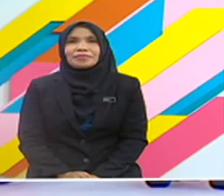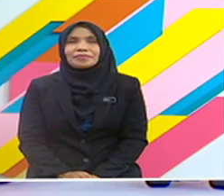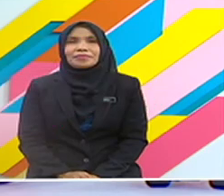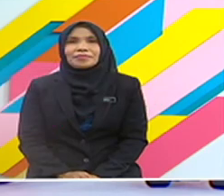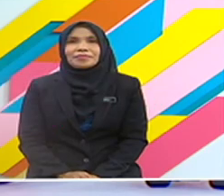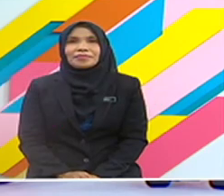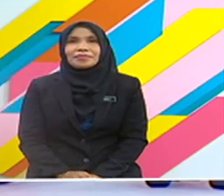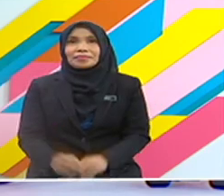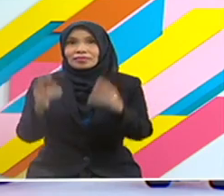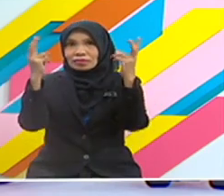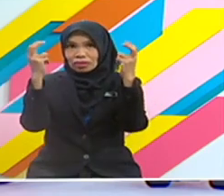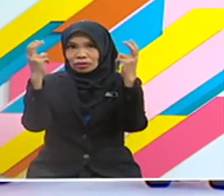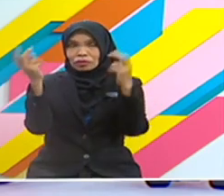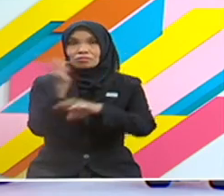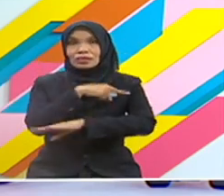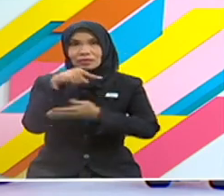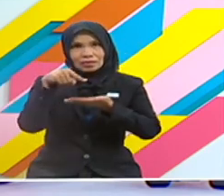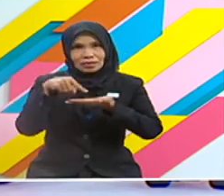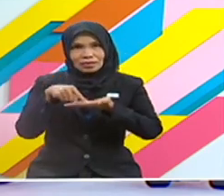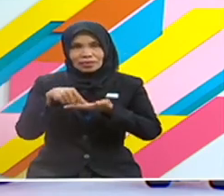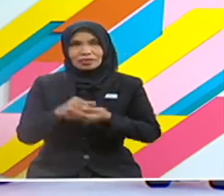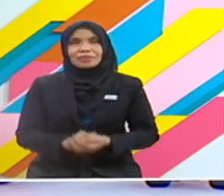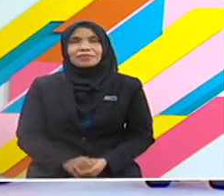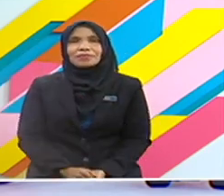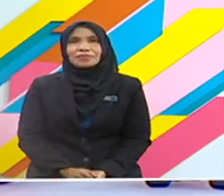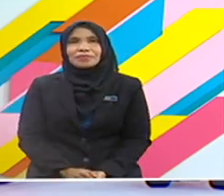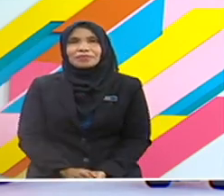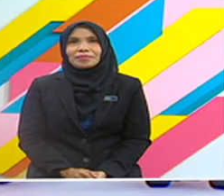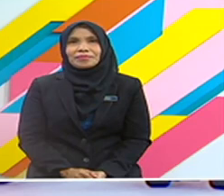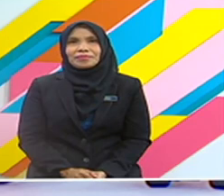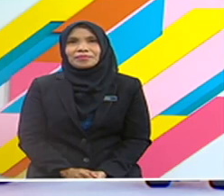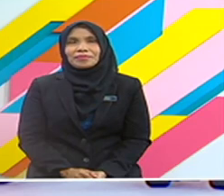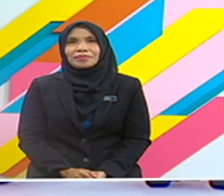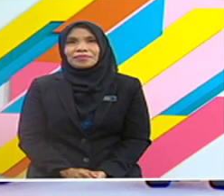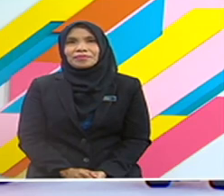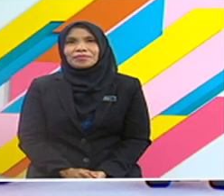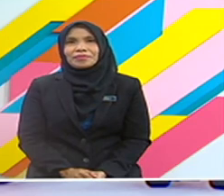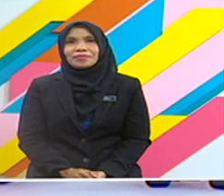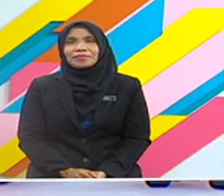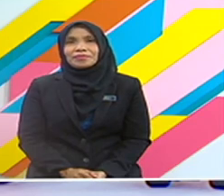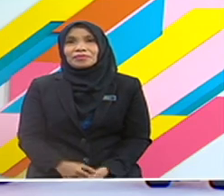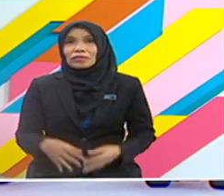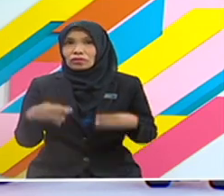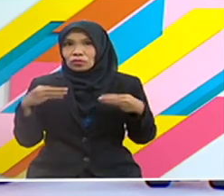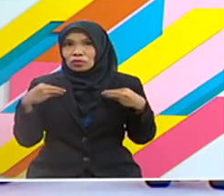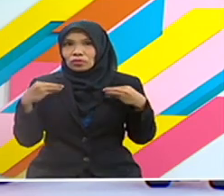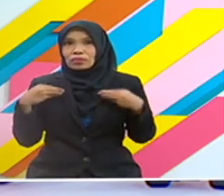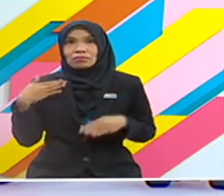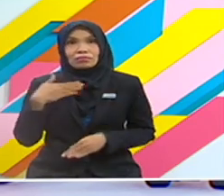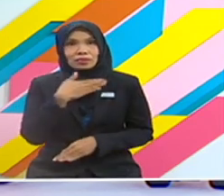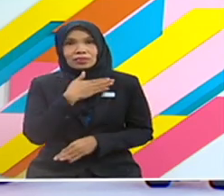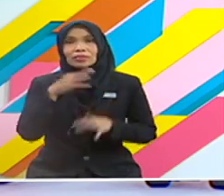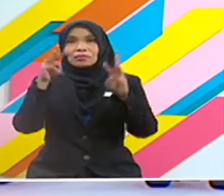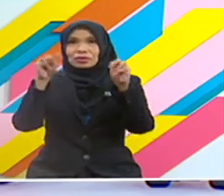ini, cikgu berdua akan ajar anak-anak berkaitan dengan organ deria manusia